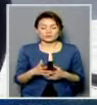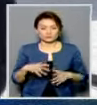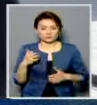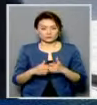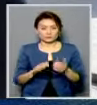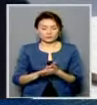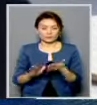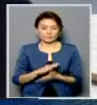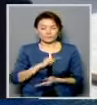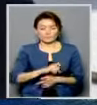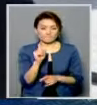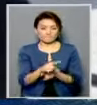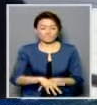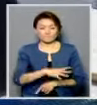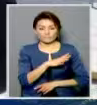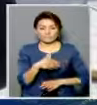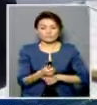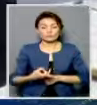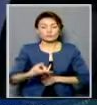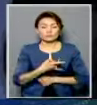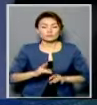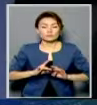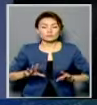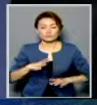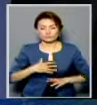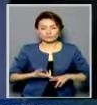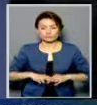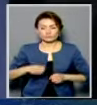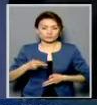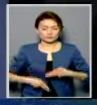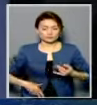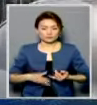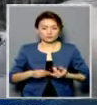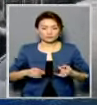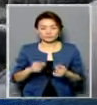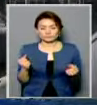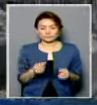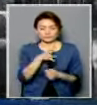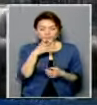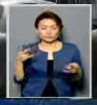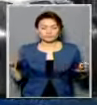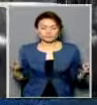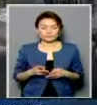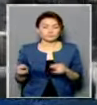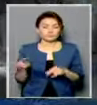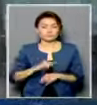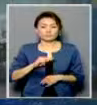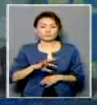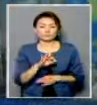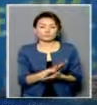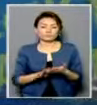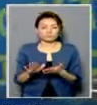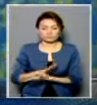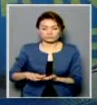и санитарной очистки. Глава региона отметил, что завершением зимнего сезона необходимо провести работу по